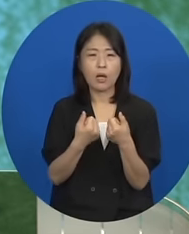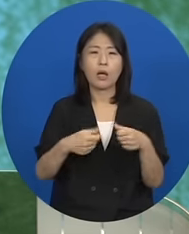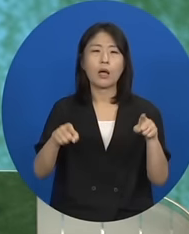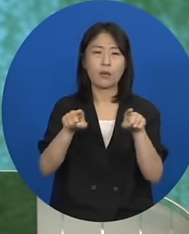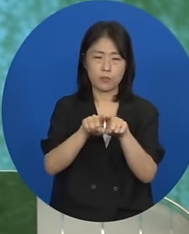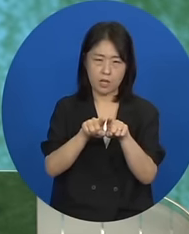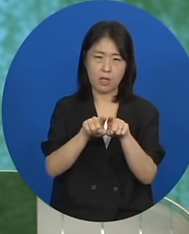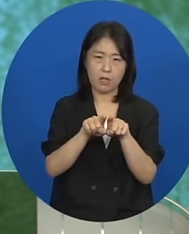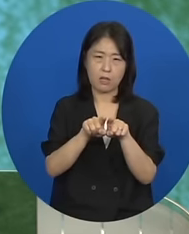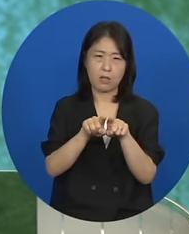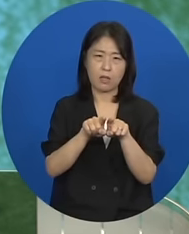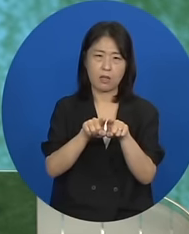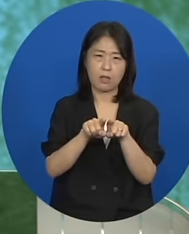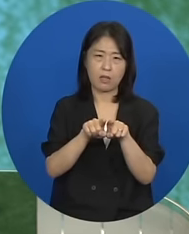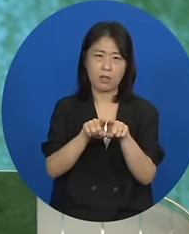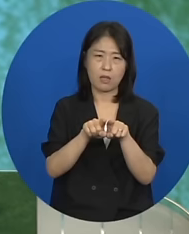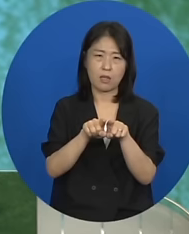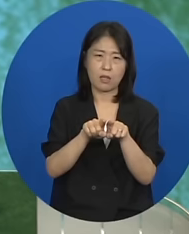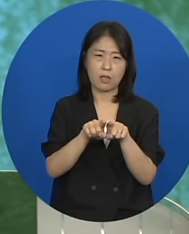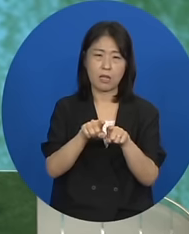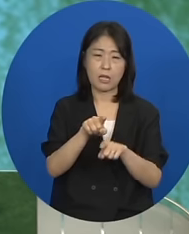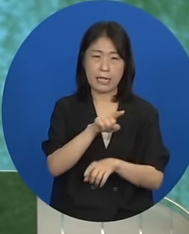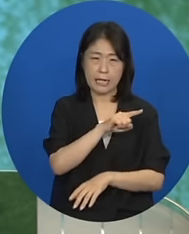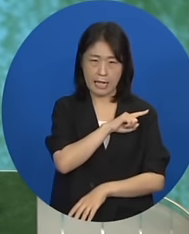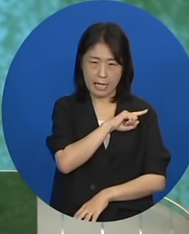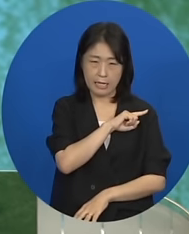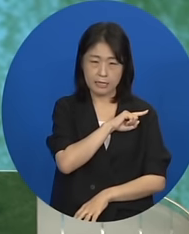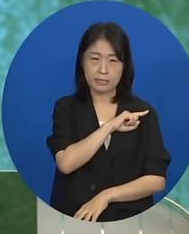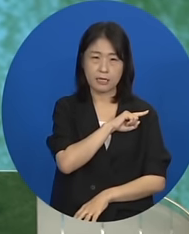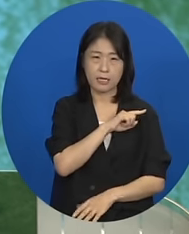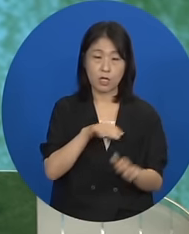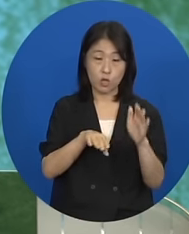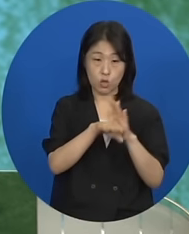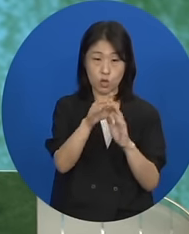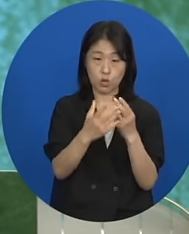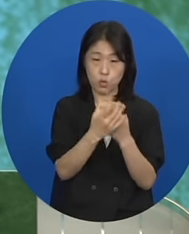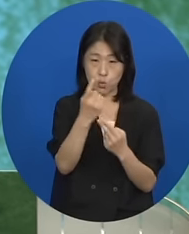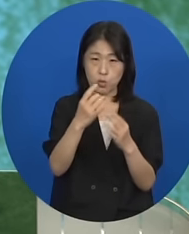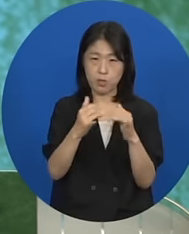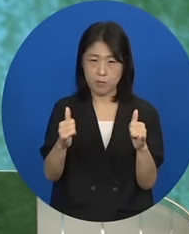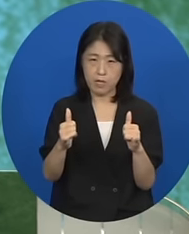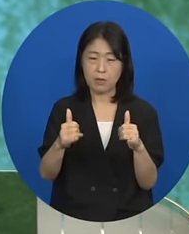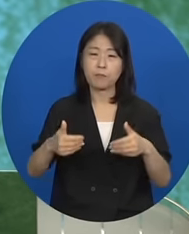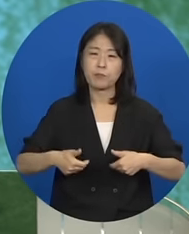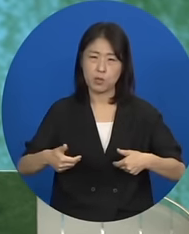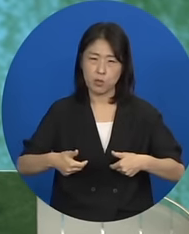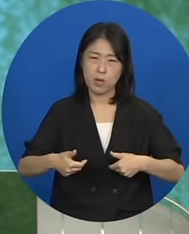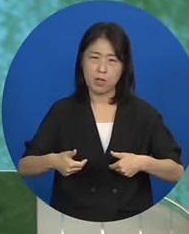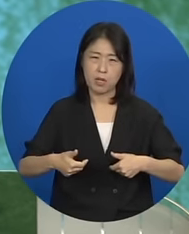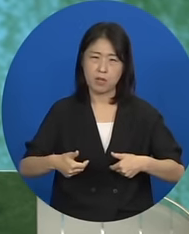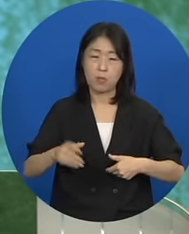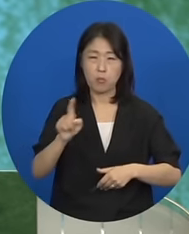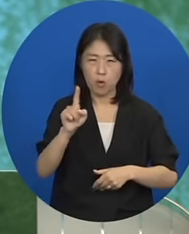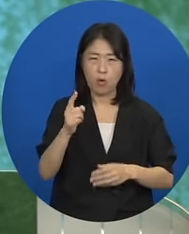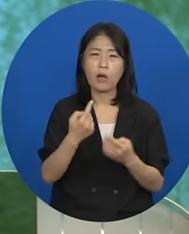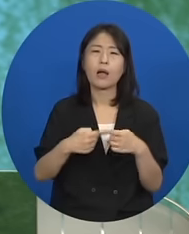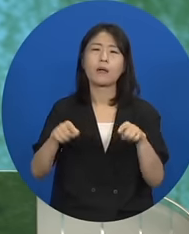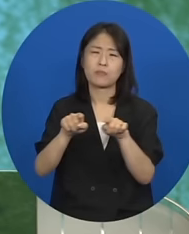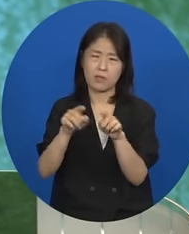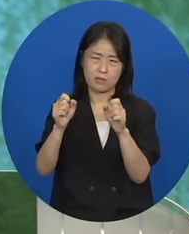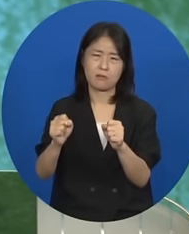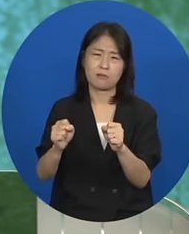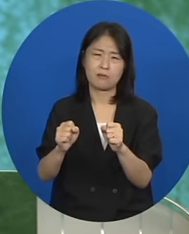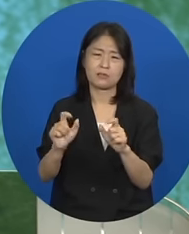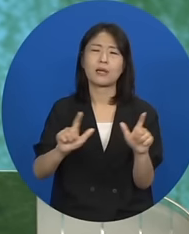드라고 하는 것 가장이 통일이 지금 필요로 하는 것이 바로 우리와 함께하는 그 함께함을 원한다는